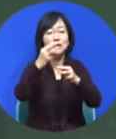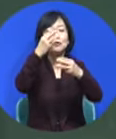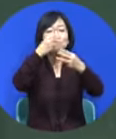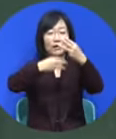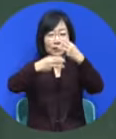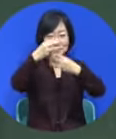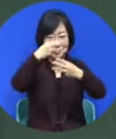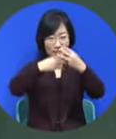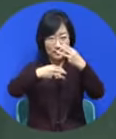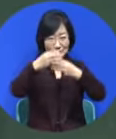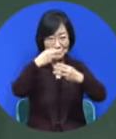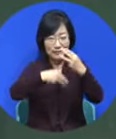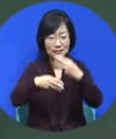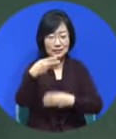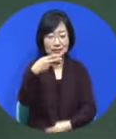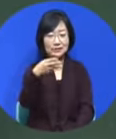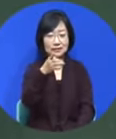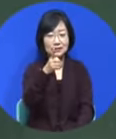키지 않면